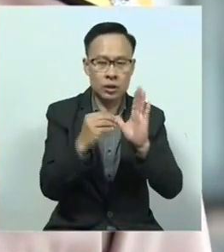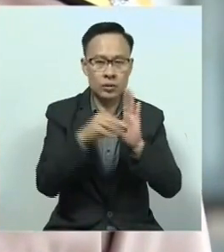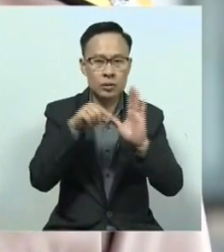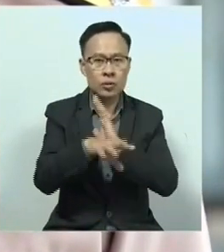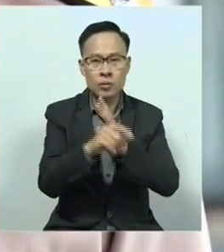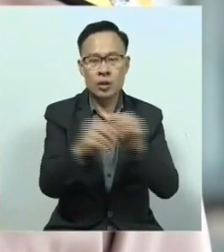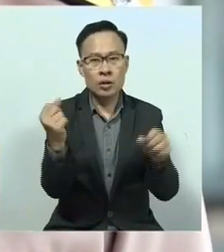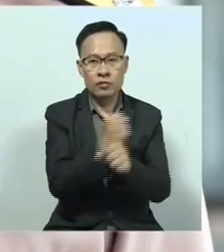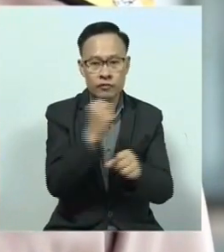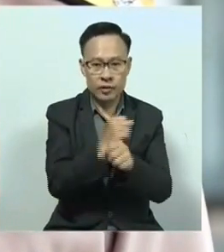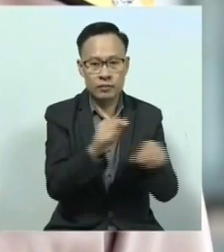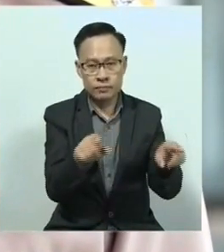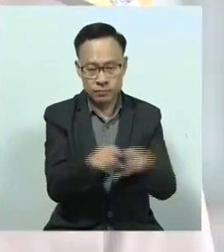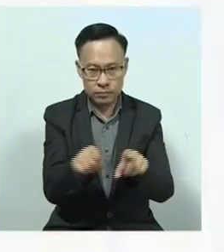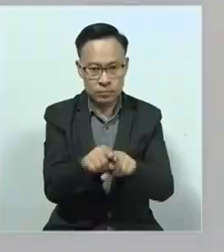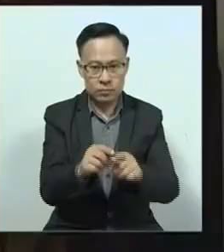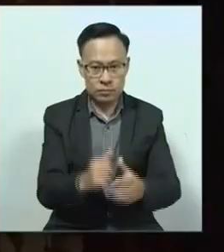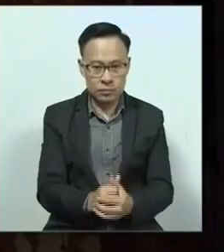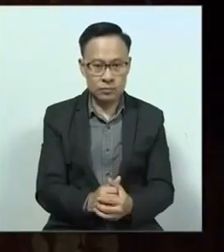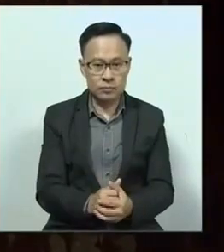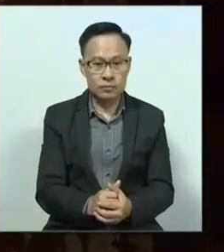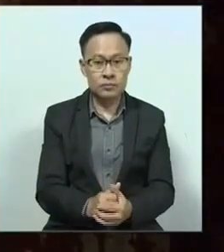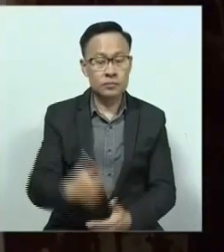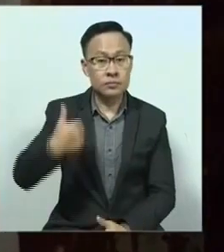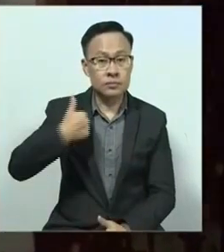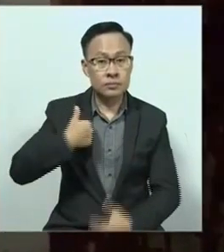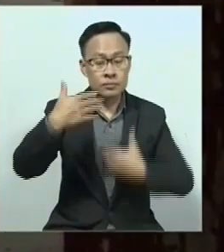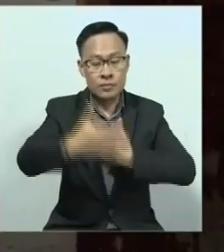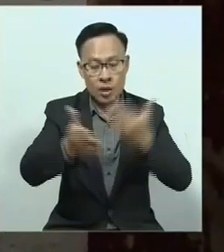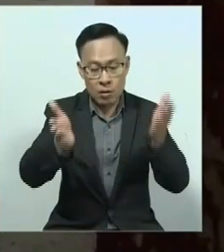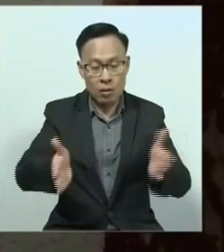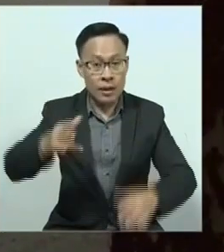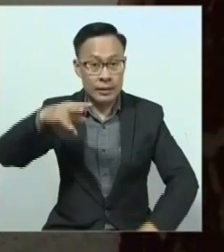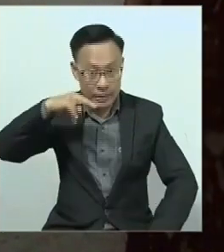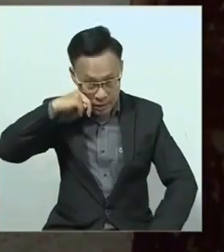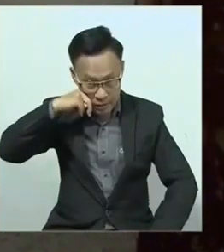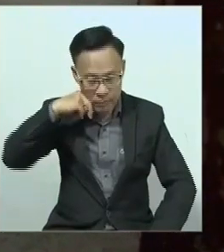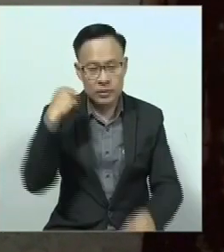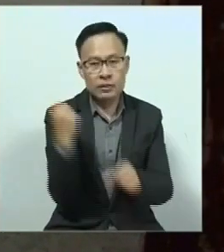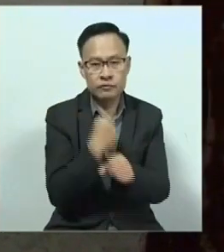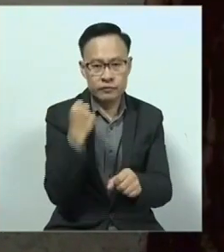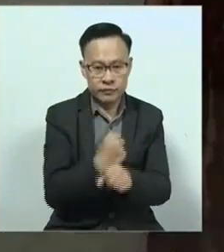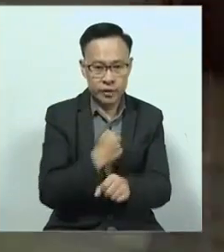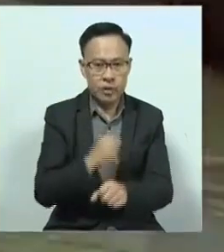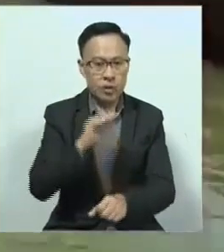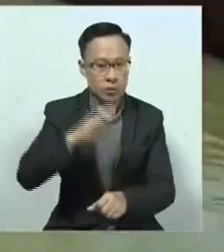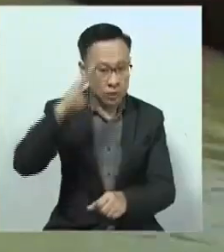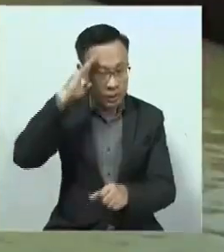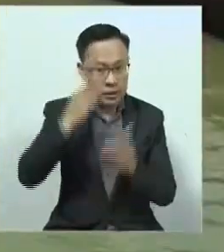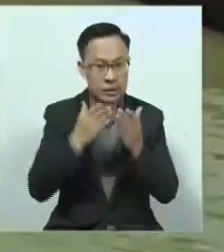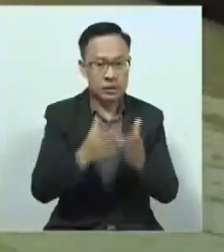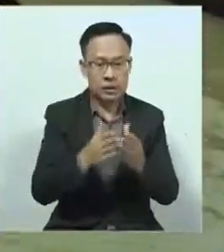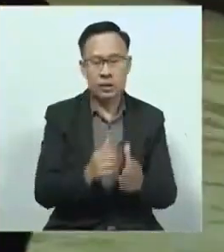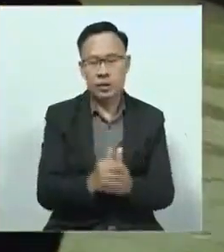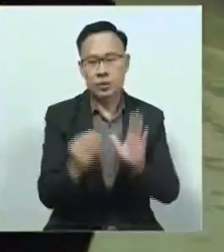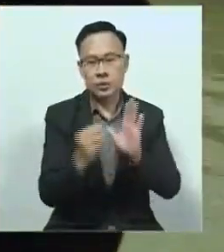ำเรือกำลังฝึกฝีปายไปฝึกที่กองเล็กๆก็มีอ่างนะครับในการฝึกให้กับกำลังพลที่อยู่ในพื้นที่ก